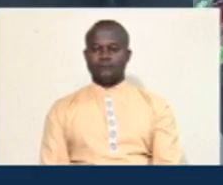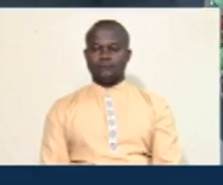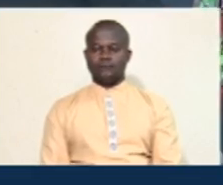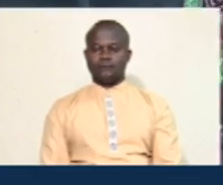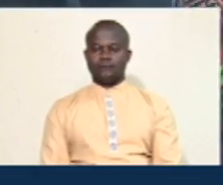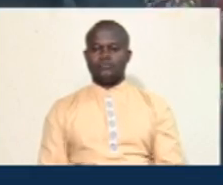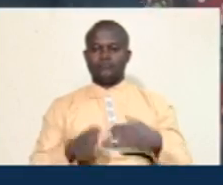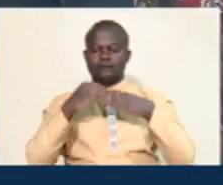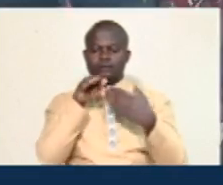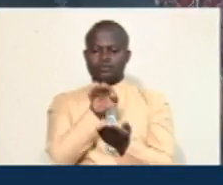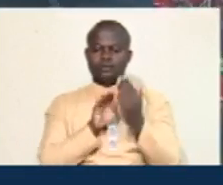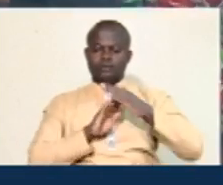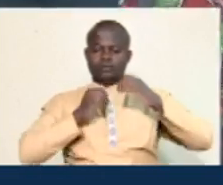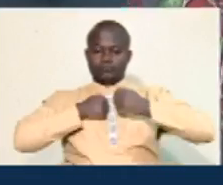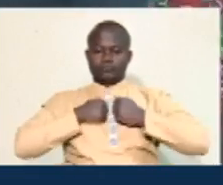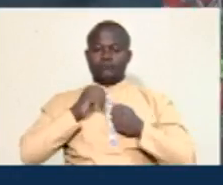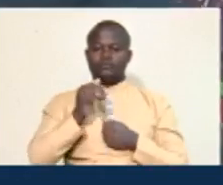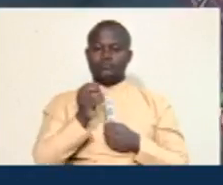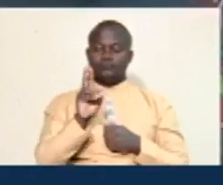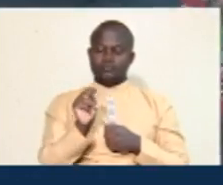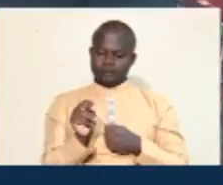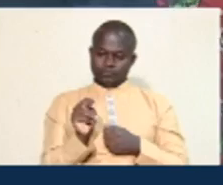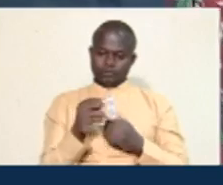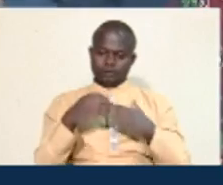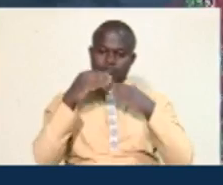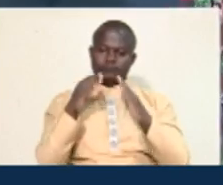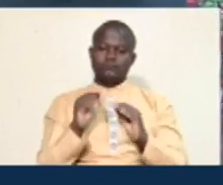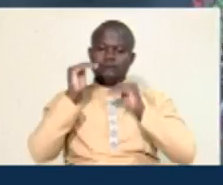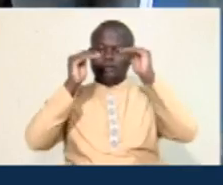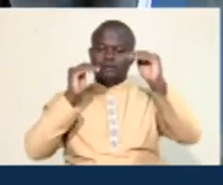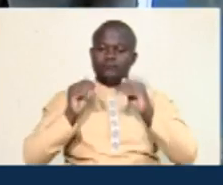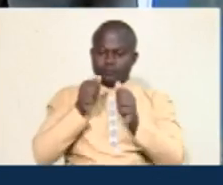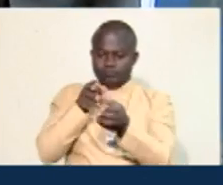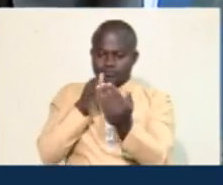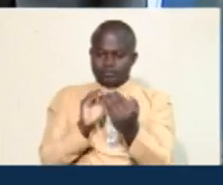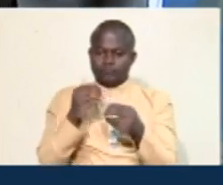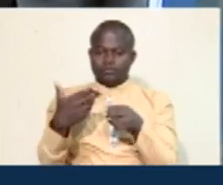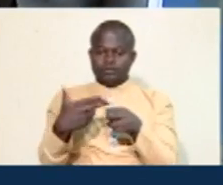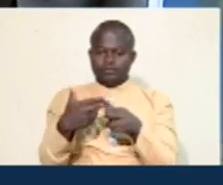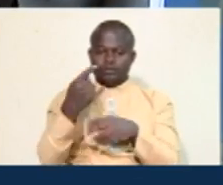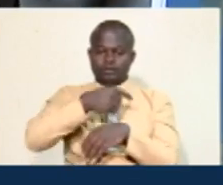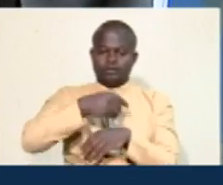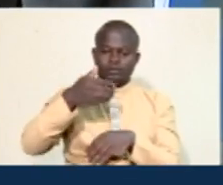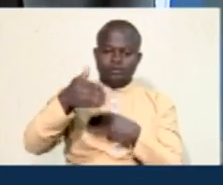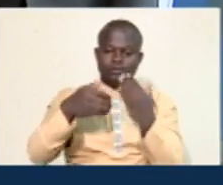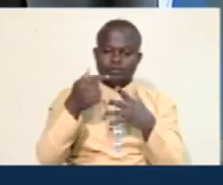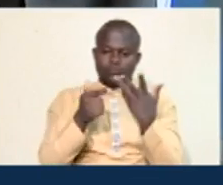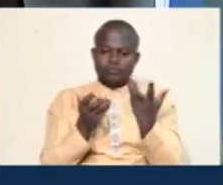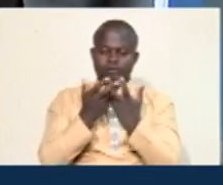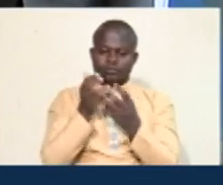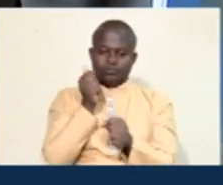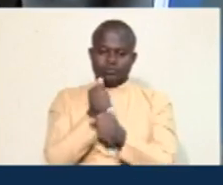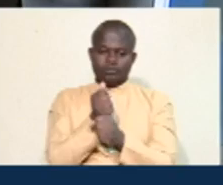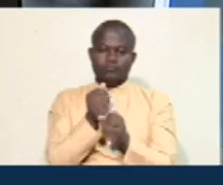Uyu ni guverineri wa Banki Nkuru y'u Rwanda John Rwangombwa, uyoboye urwego rukurikiranira hafi umunsi ku wundi bijyanye n'imikorere